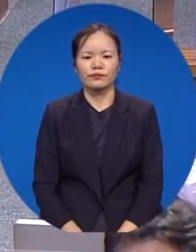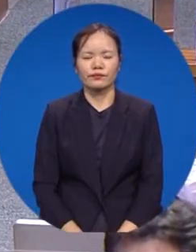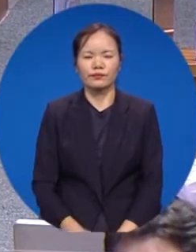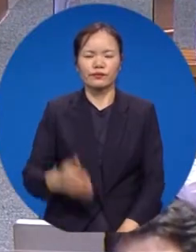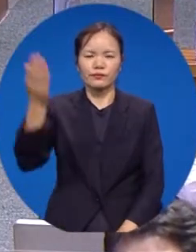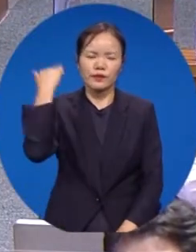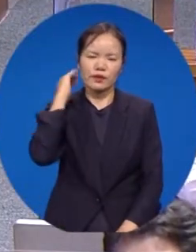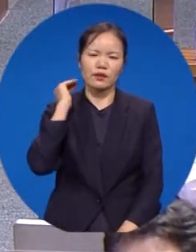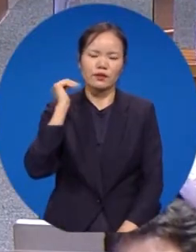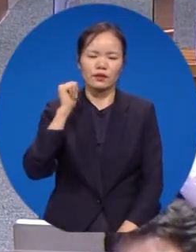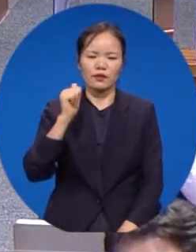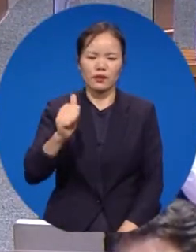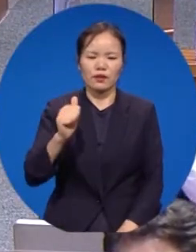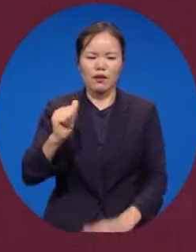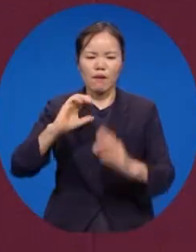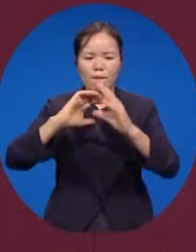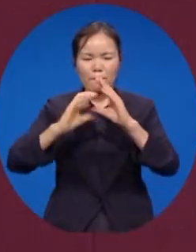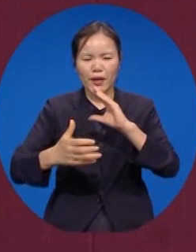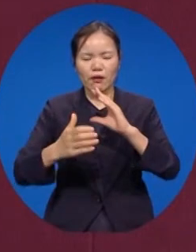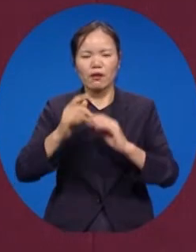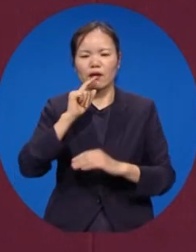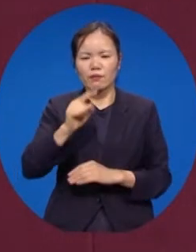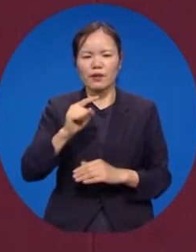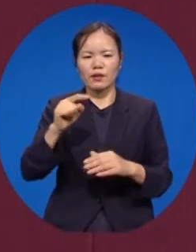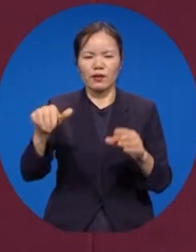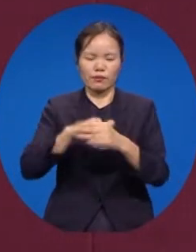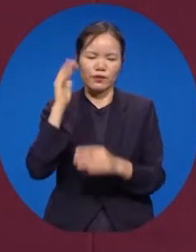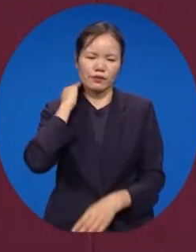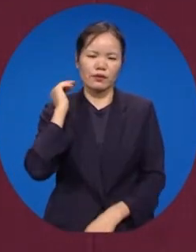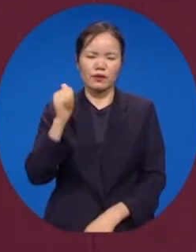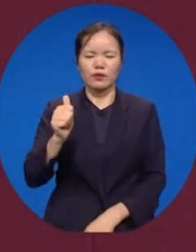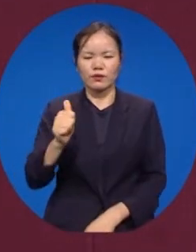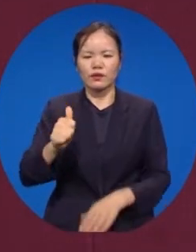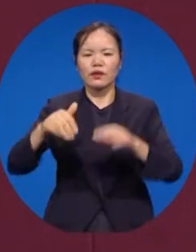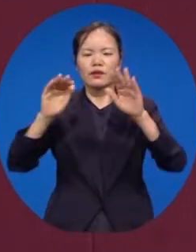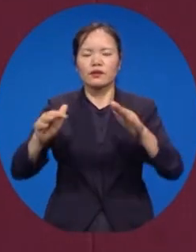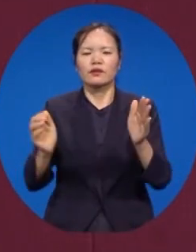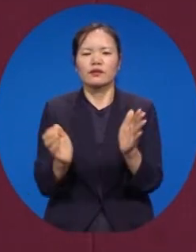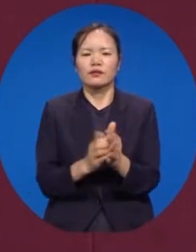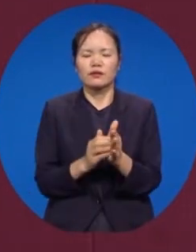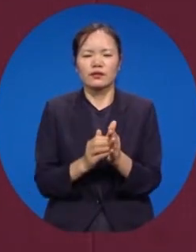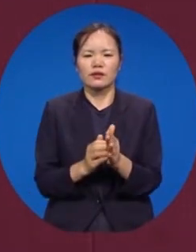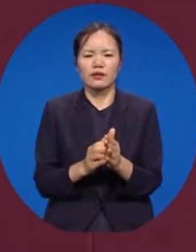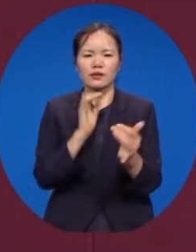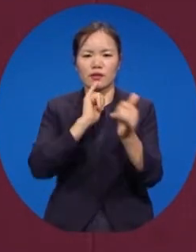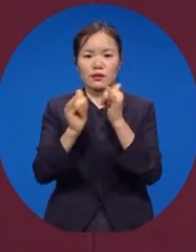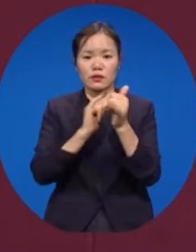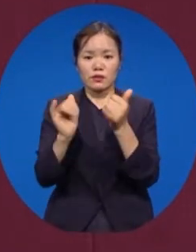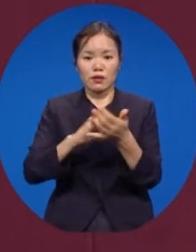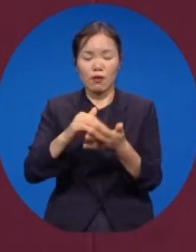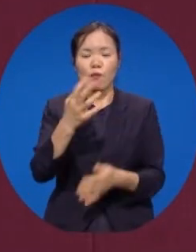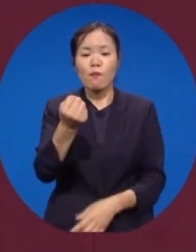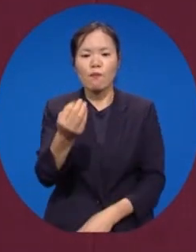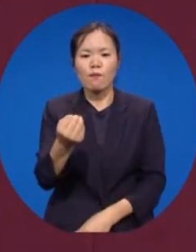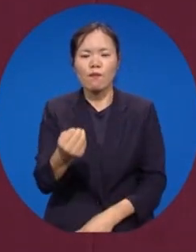전임 대통령을 불통으로 몰아붙인 문재인 대통령, 지금까지 기자회견 몇 번이나